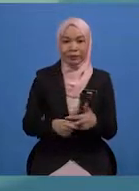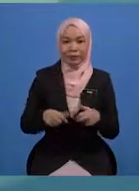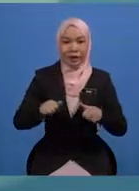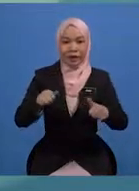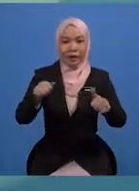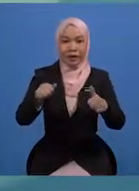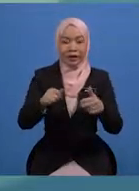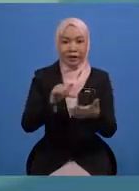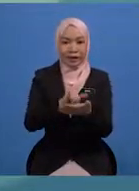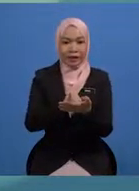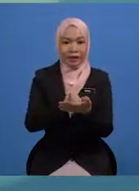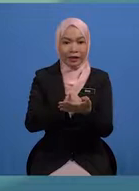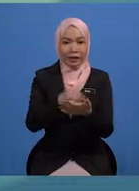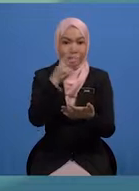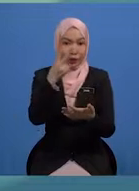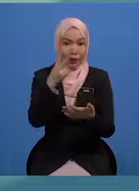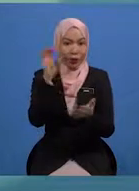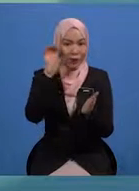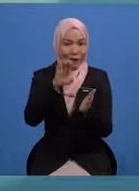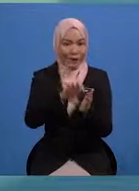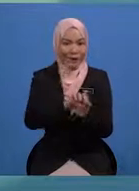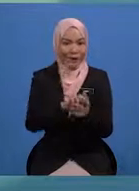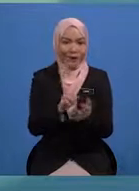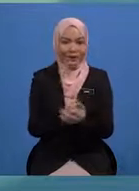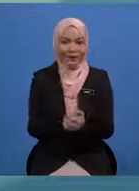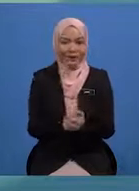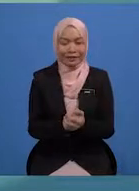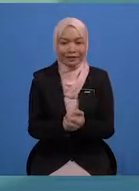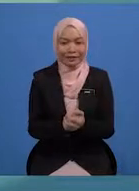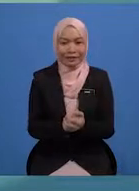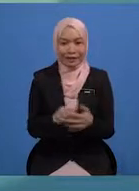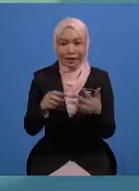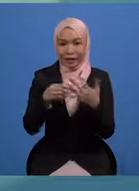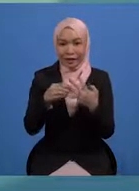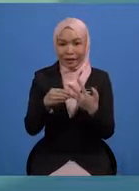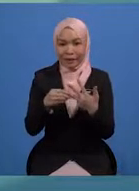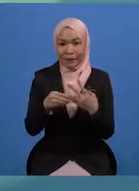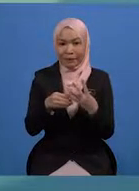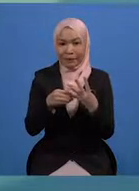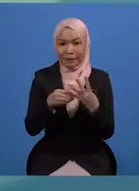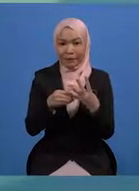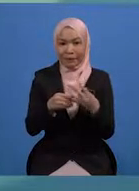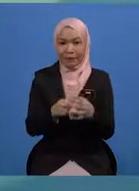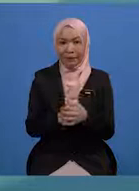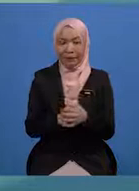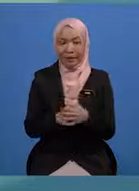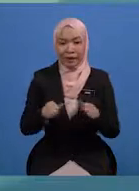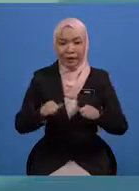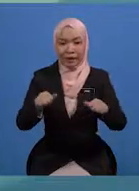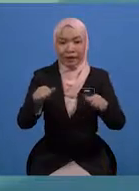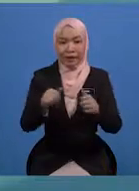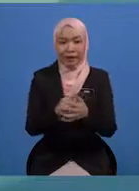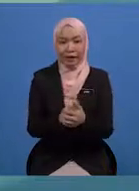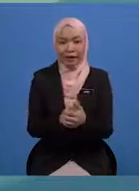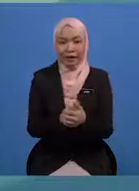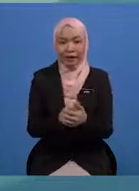ketiga, aliran Rococo, seterusnya keempat ialah aliran Neoclassicism,